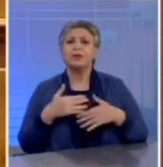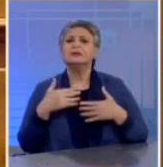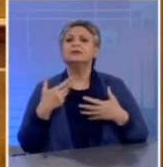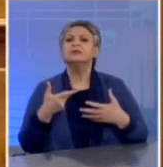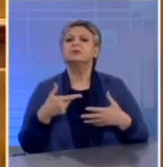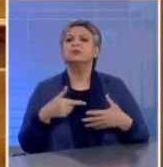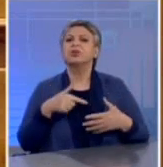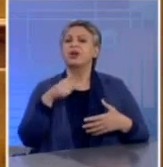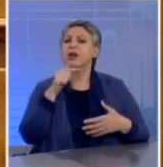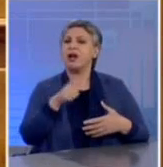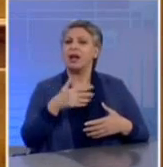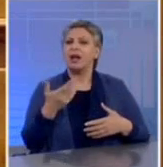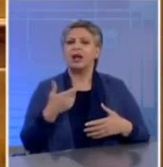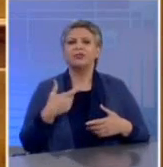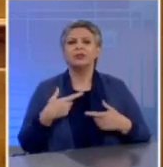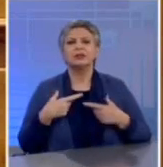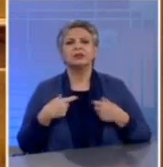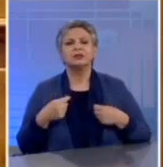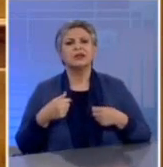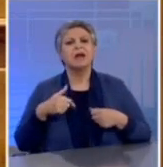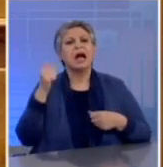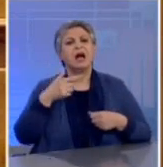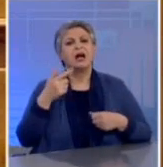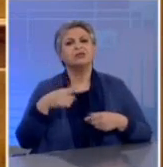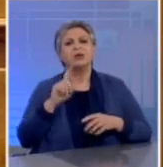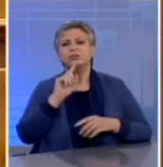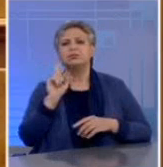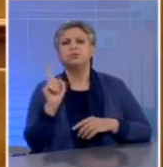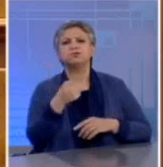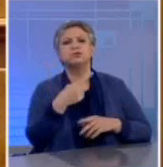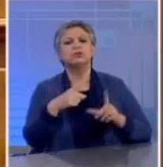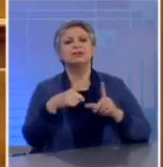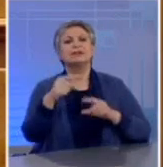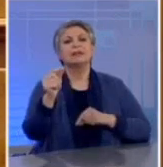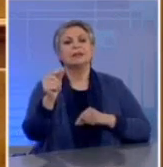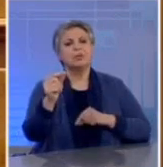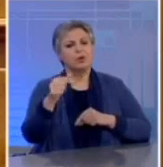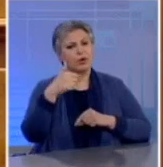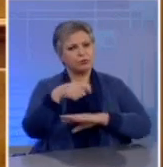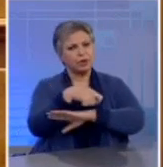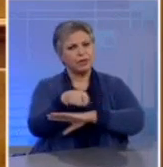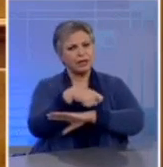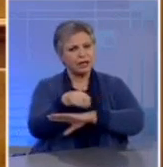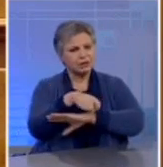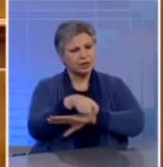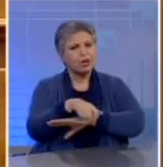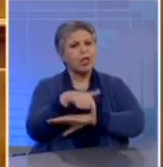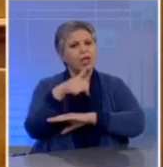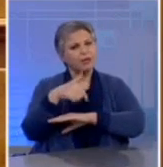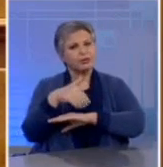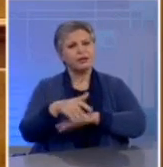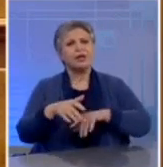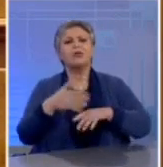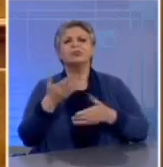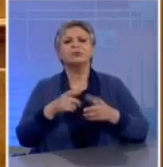εκδίδονται με ομόφωνη απόφαση του εφετείου για να δικαστούν στην Κύπρο και κατά τον οποίο, σύμφωνα με έγκυρες πηγές, εκδόθηκε ήδη ένταλμα σύλληψης που επιβεβαιώνεται από τον